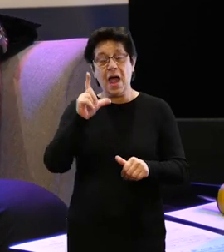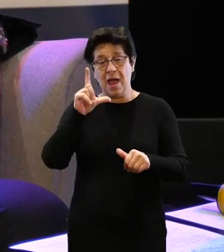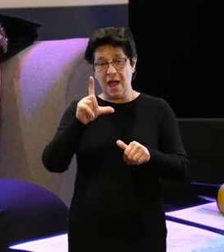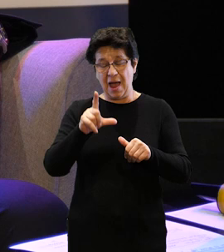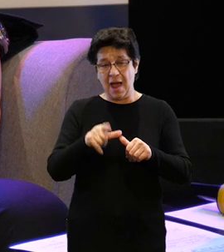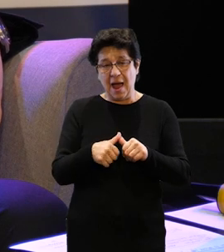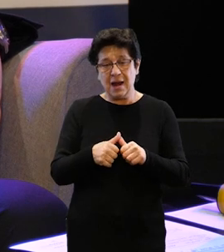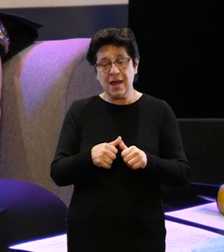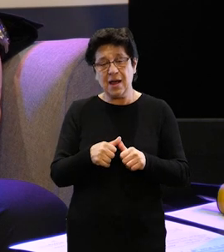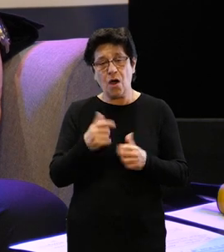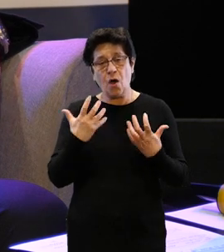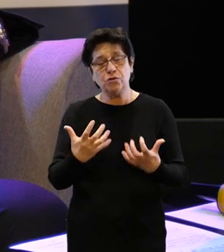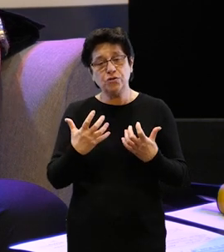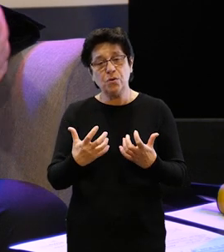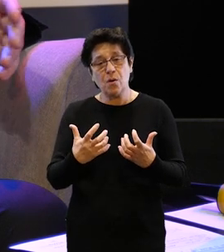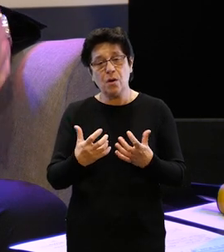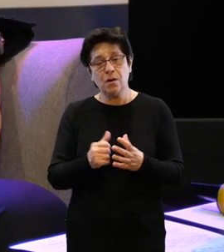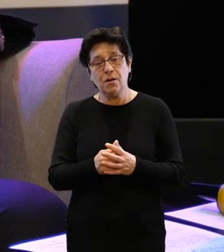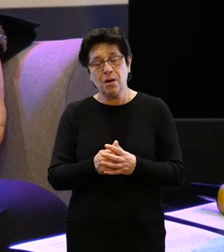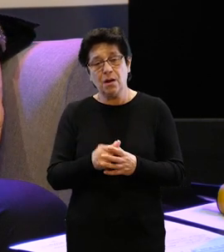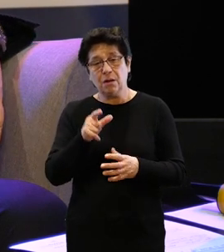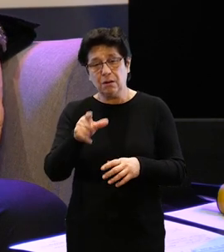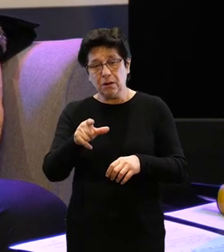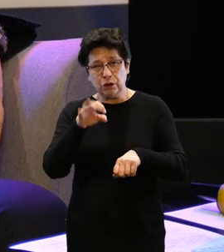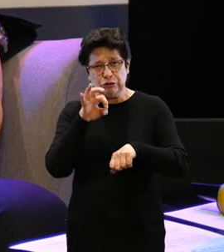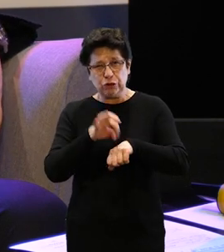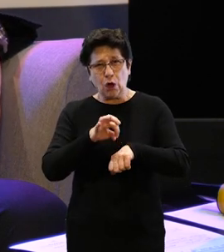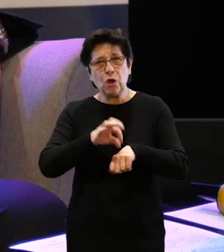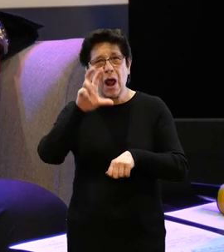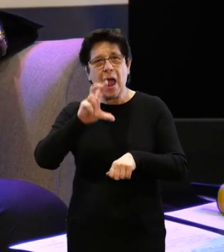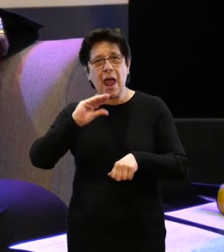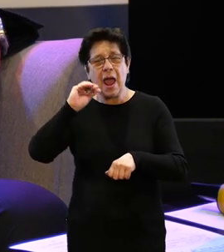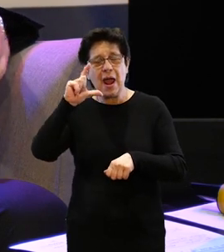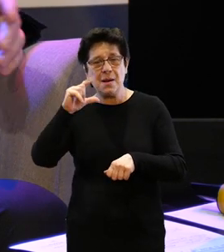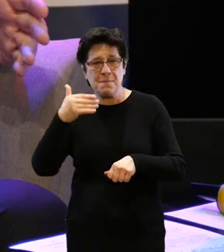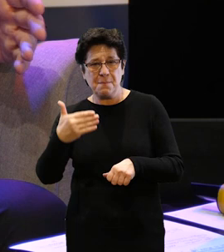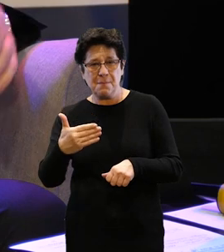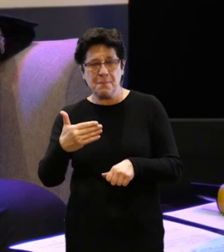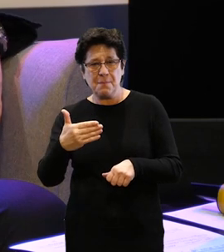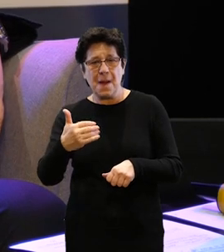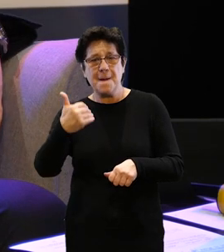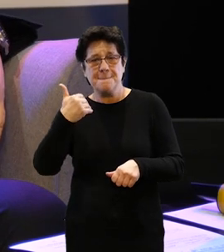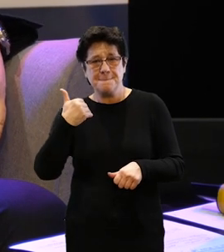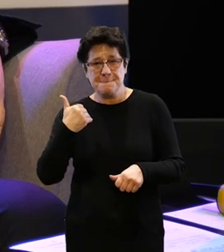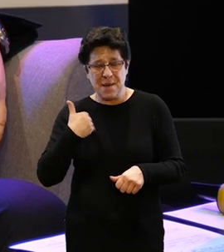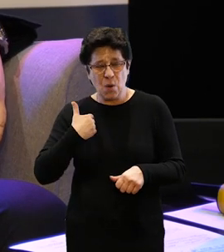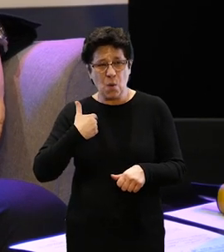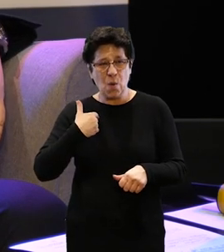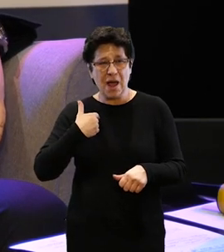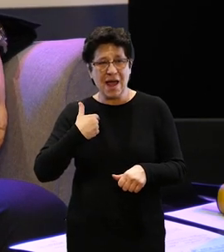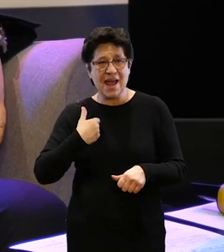chodziło to o to że doktor Alfred helm był